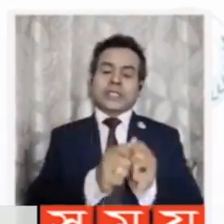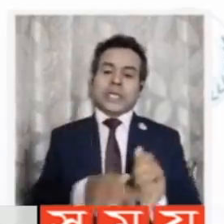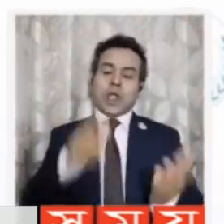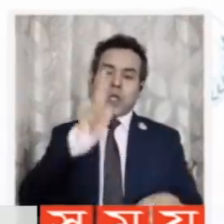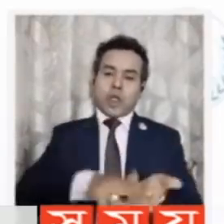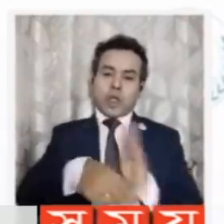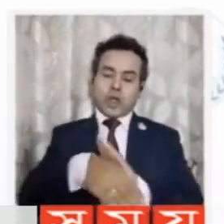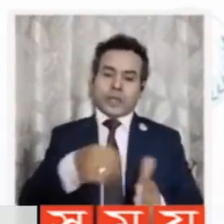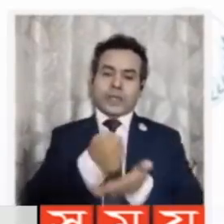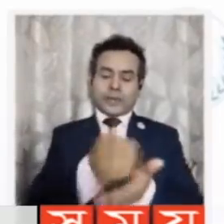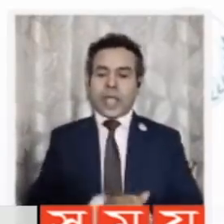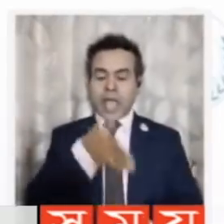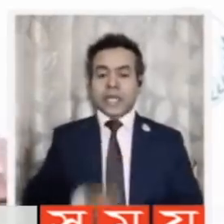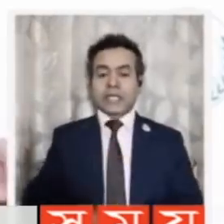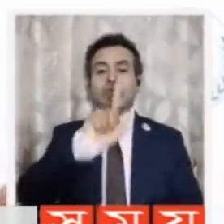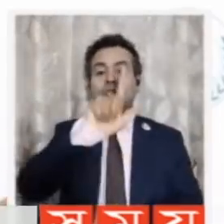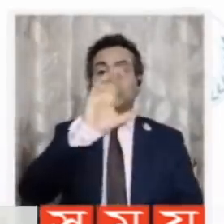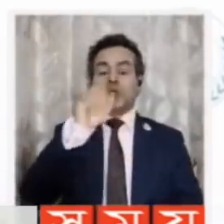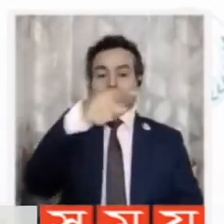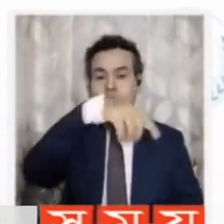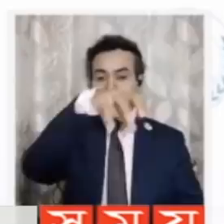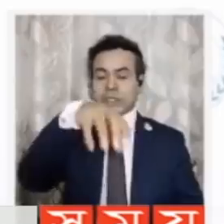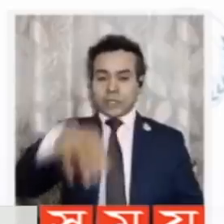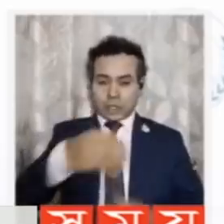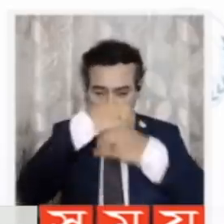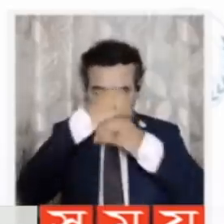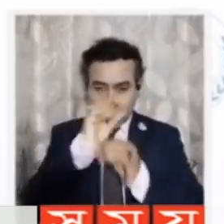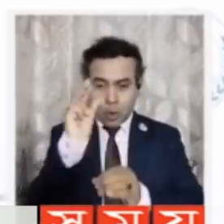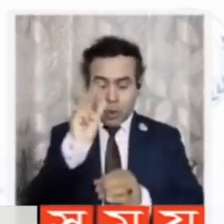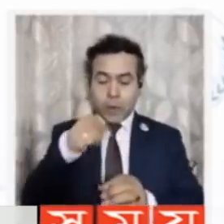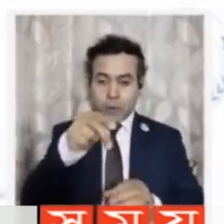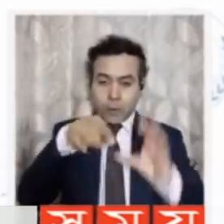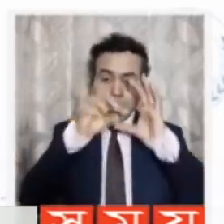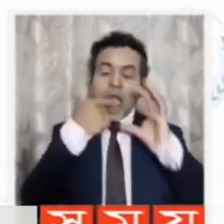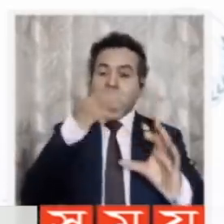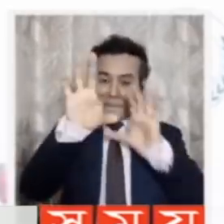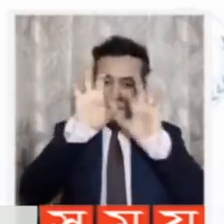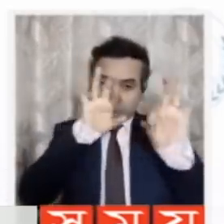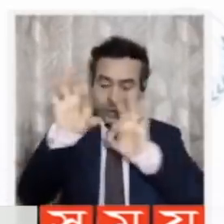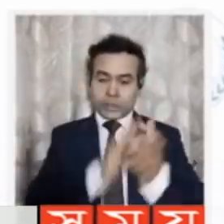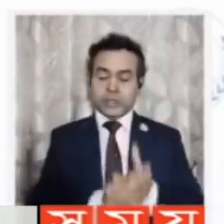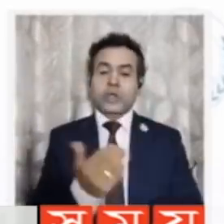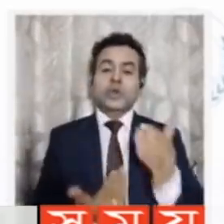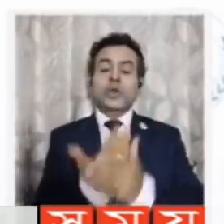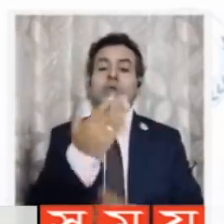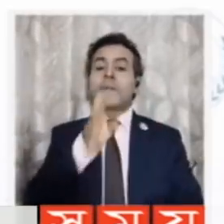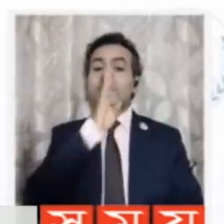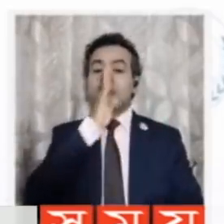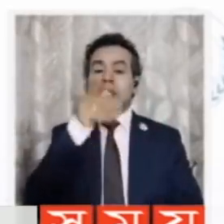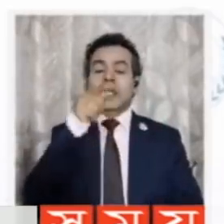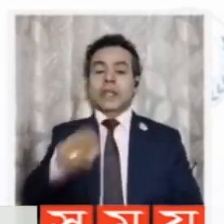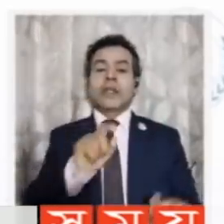আজকে 70টি পরীক্ষাগারে নমুনা সংগৃহীত হয়েছে। নতুন আরেকটি বেসরকারি মেডিকেল কলেজ পরীক্ষাগারের সাথে সংযুক্ত